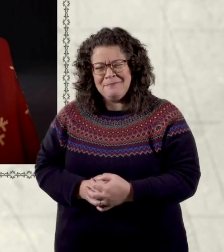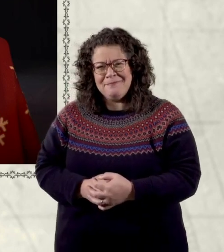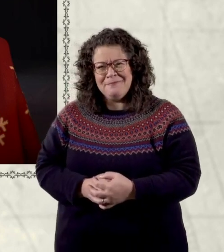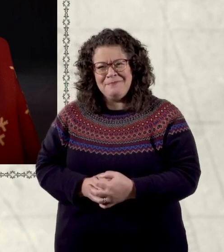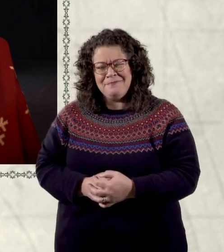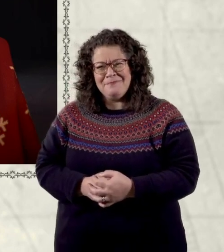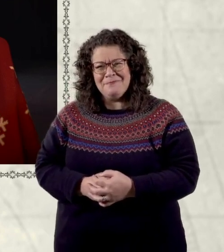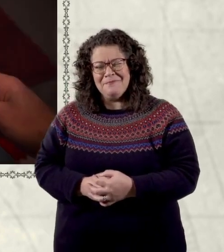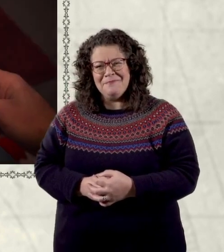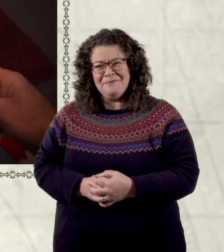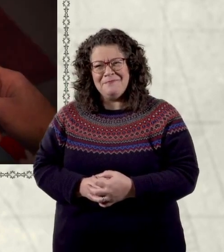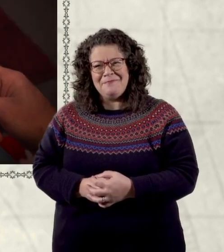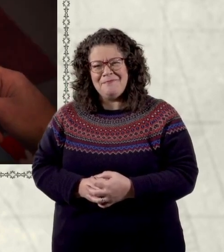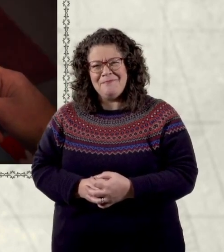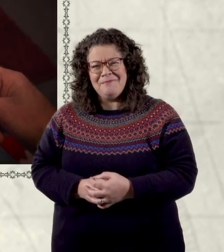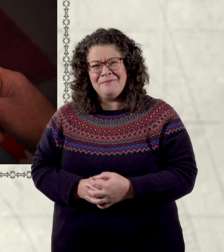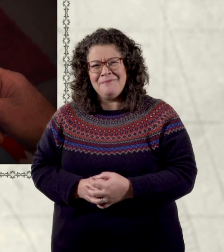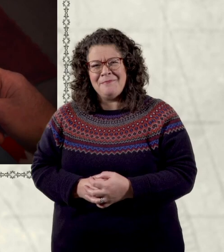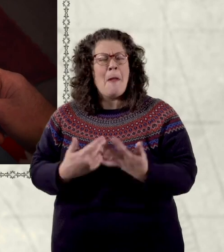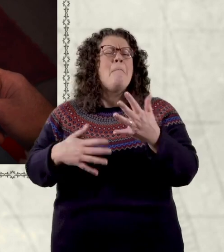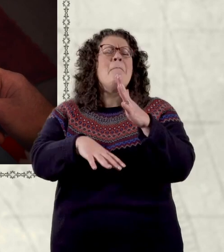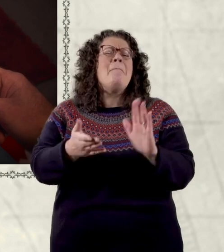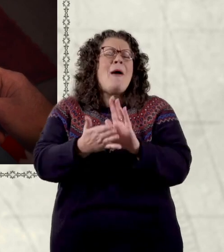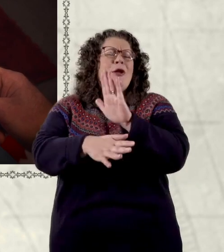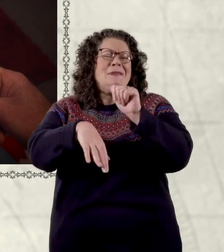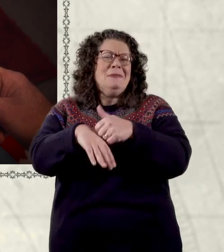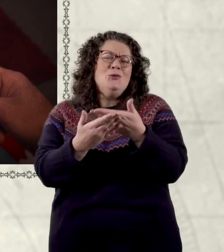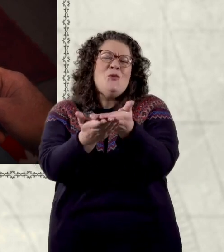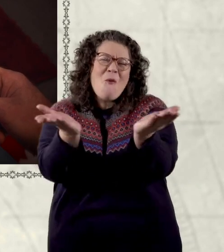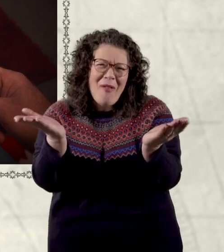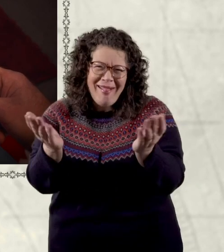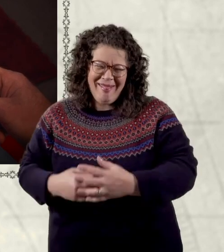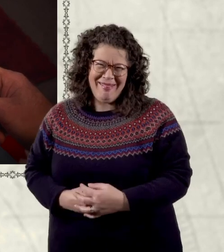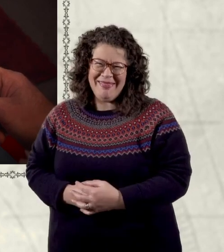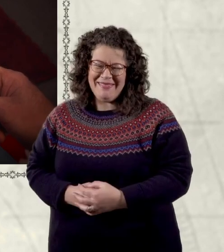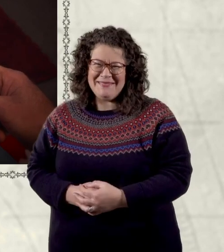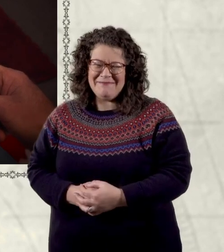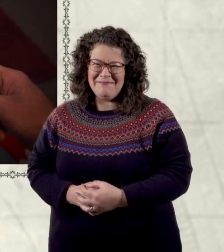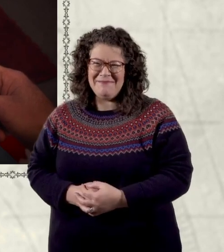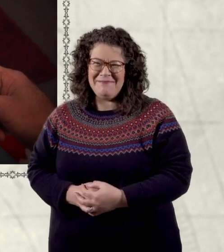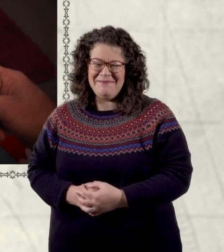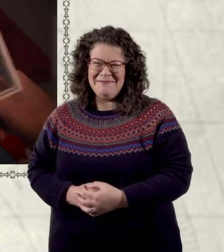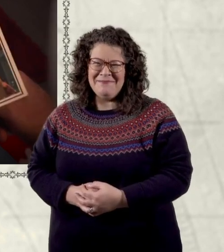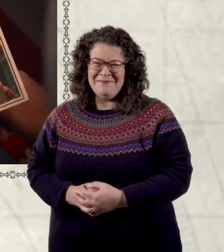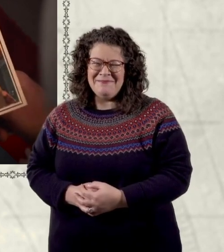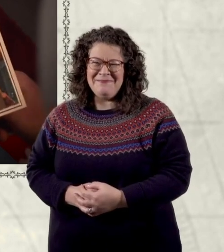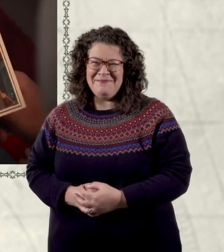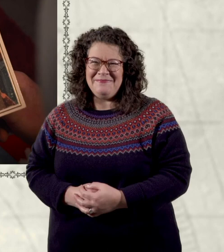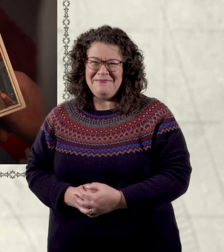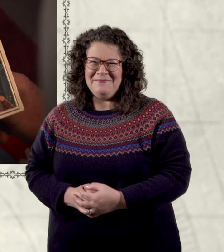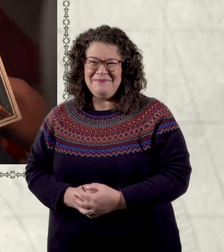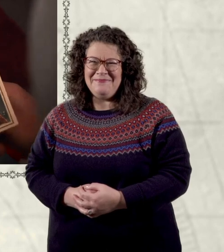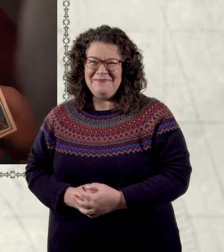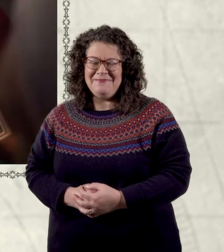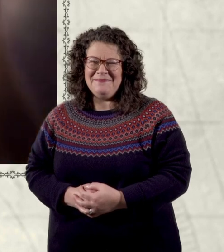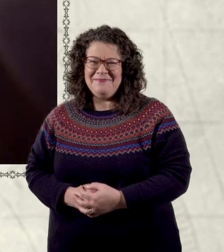Dolig llawen i chi gyd. Ho ho ho! Nadolig llawen! Ho ho ho ho!